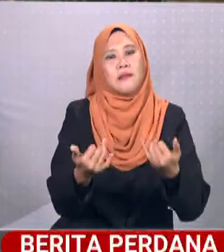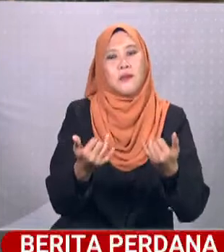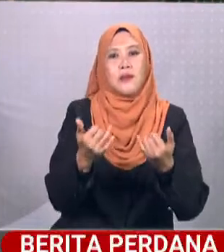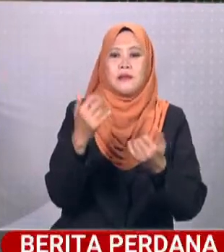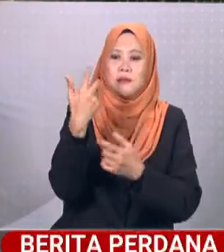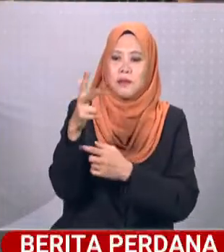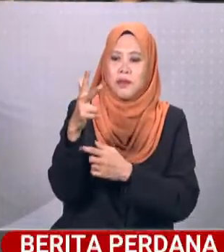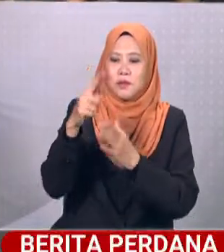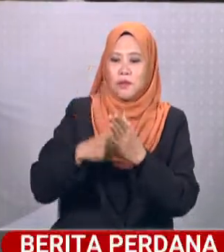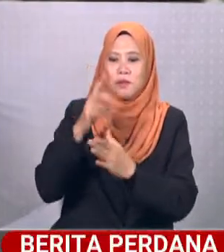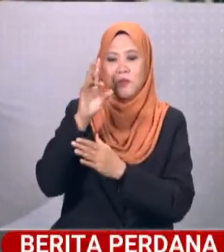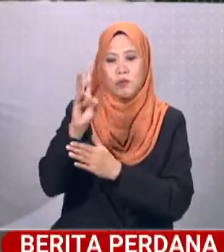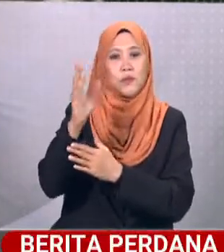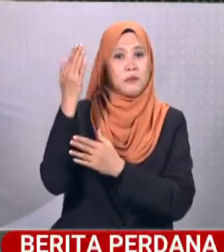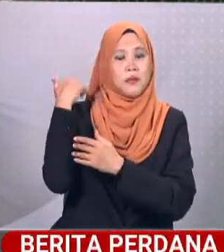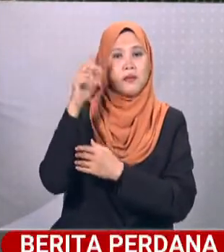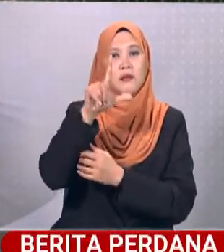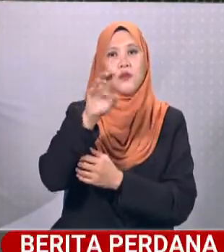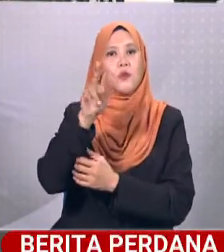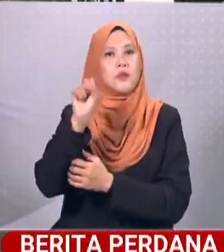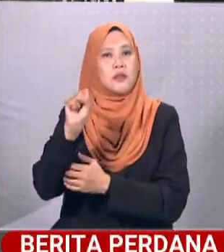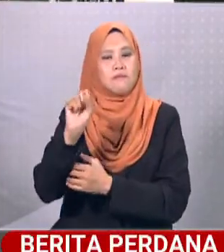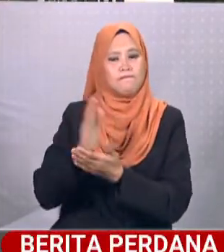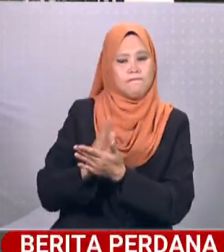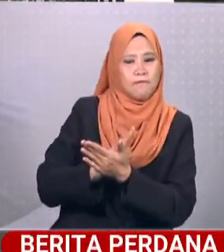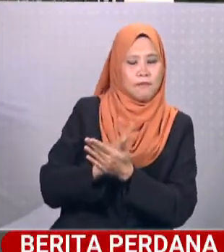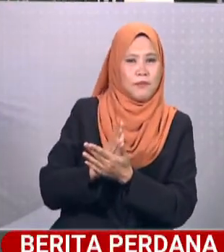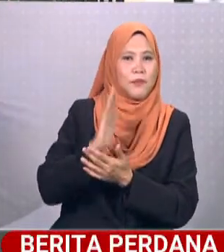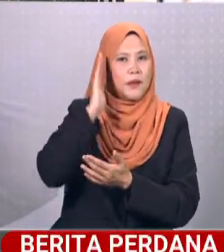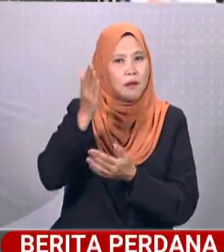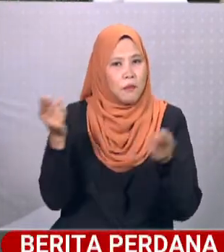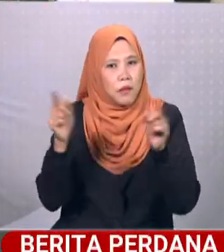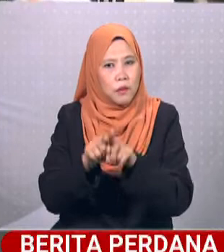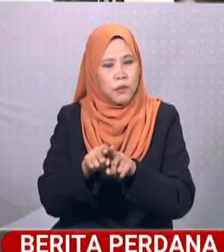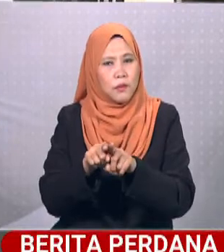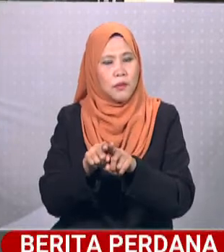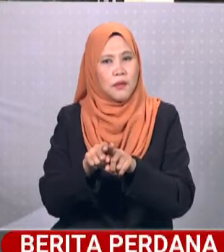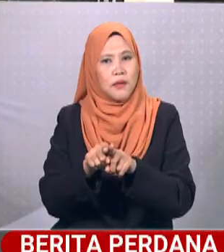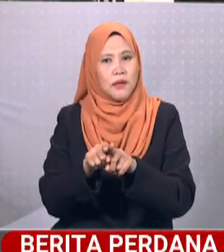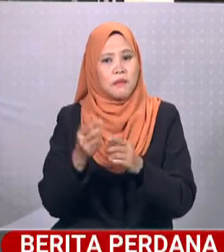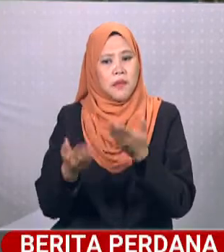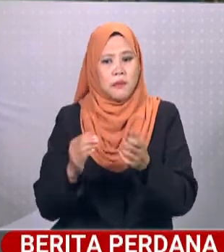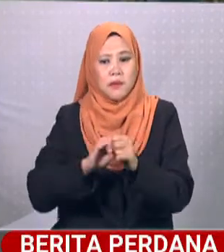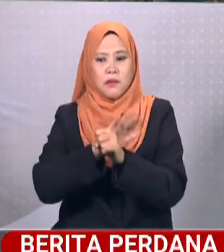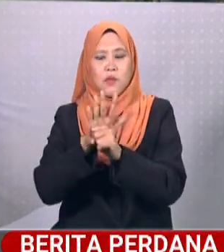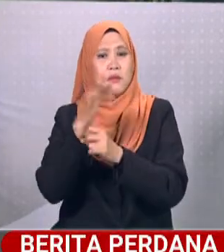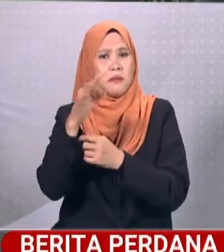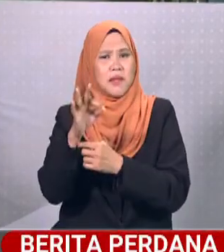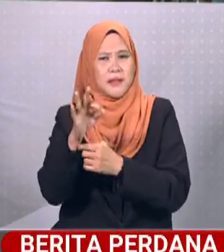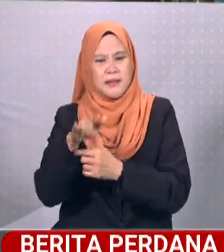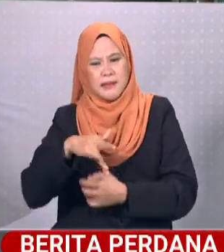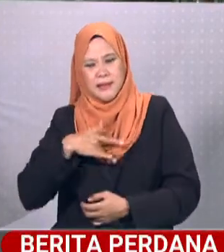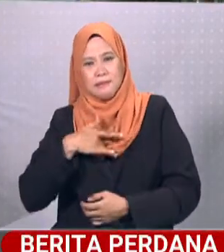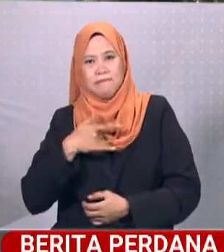13 Julai depan. Bagaimanapun, Lewis akan tidak yakin ianya akan berlaku memandangkan pandemik COVID-19 tidak